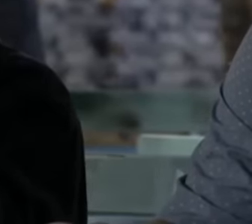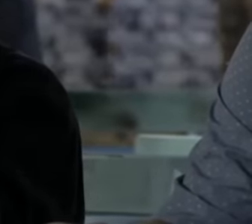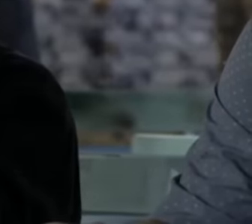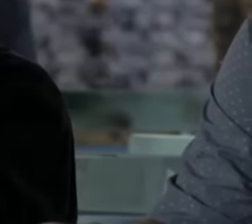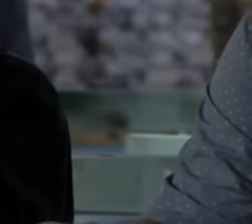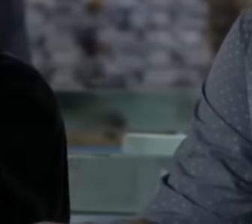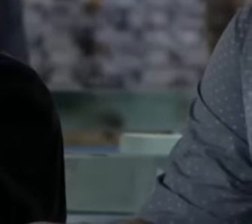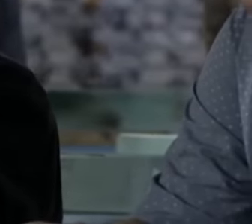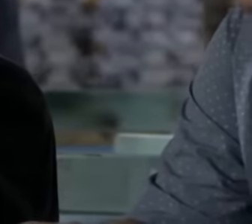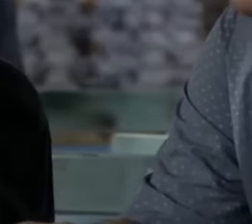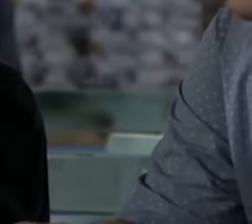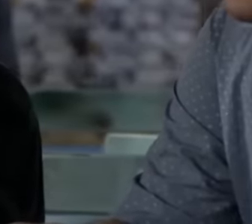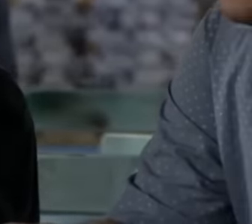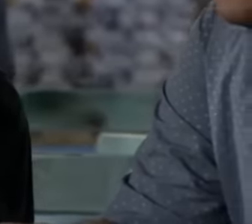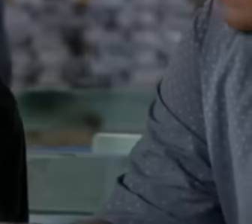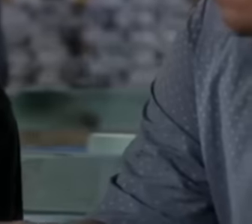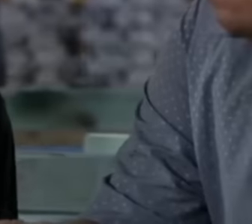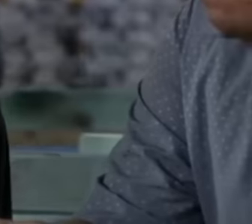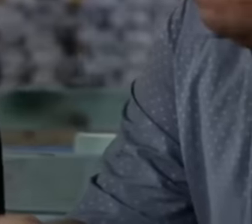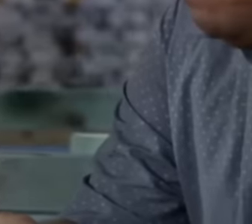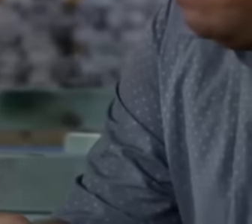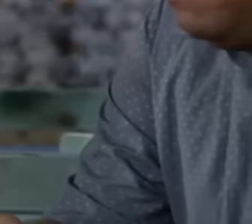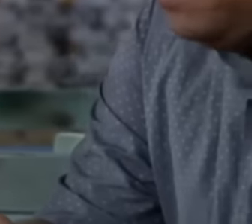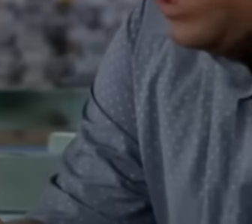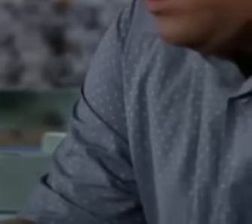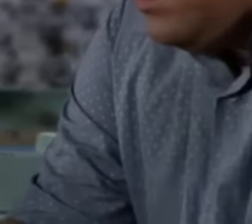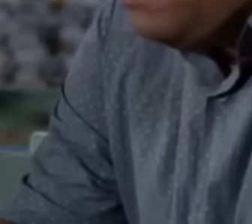Susmuş Niyazi'ye bir bakış atıp çayını yudumladı.